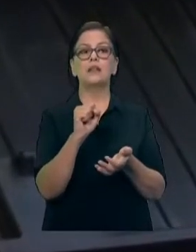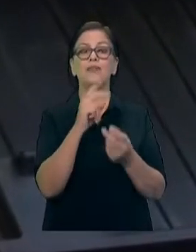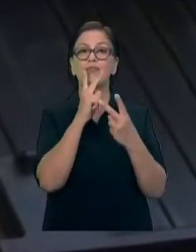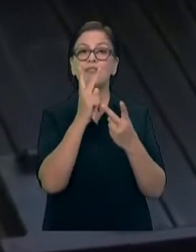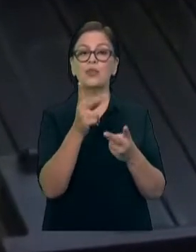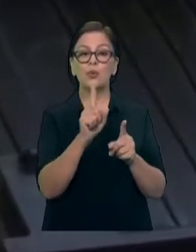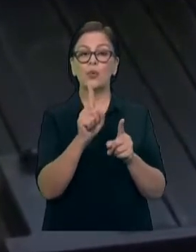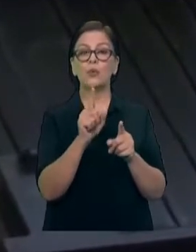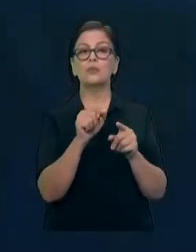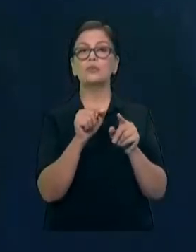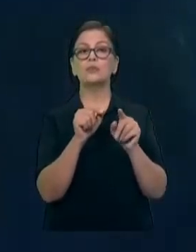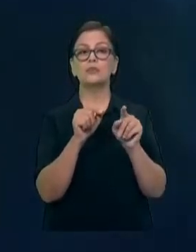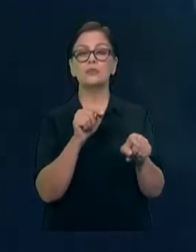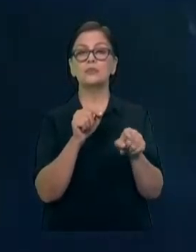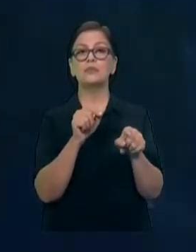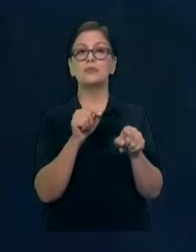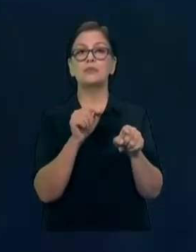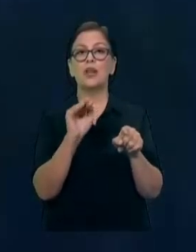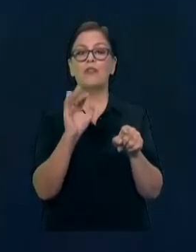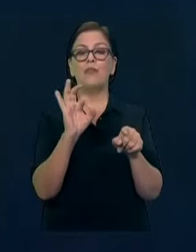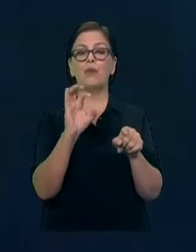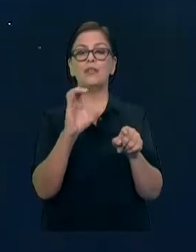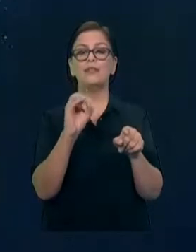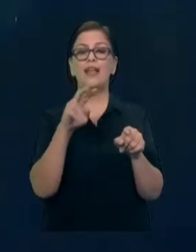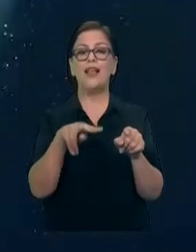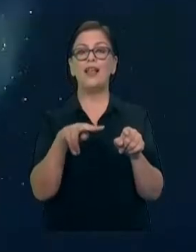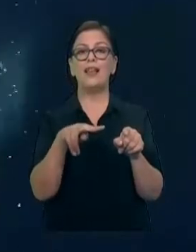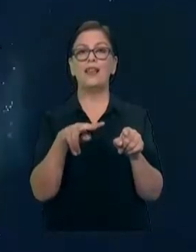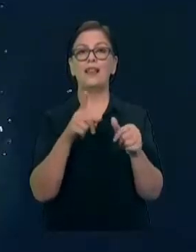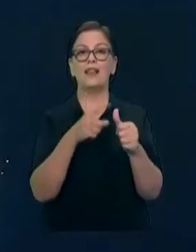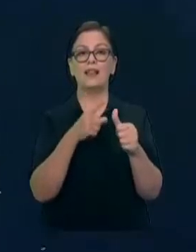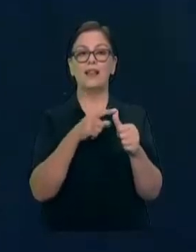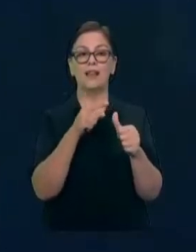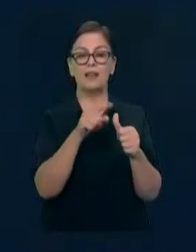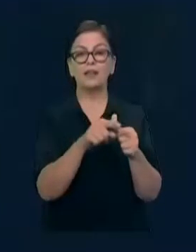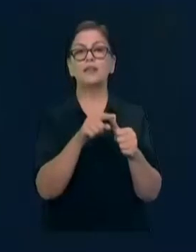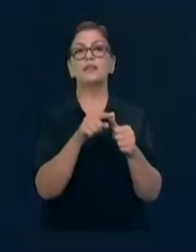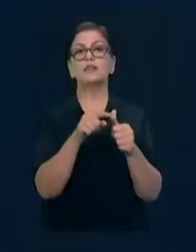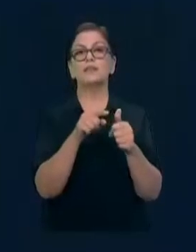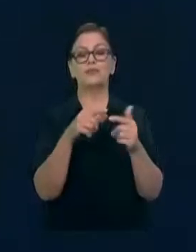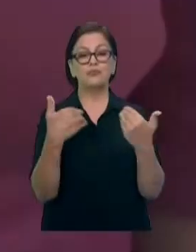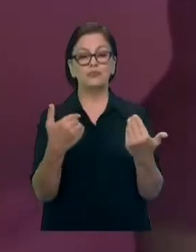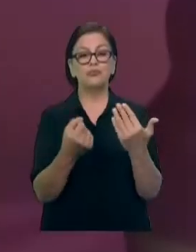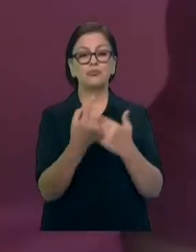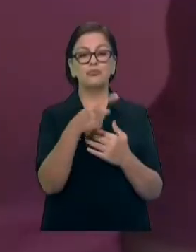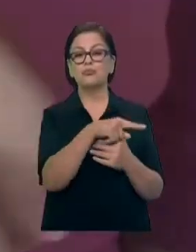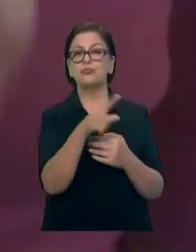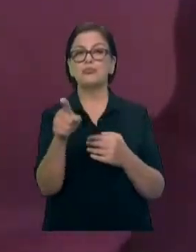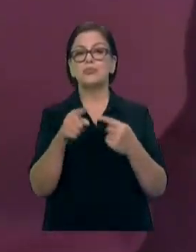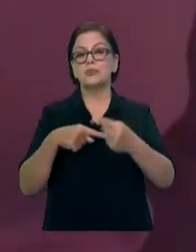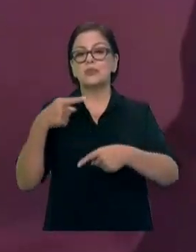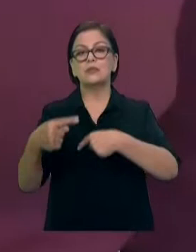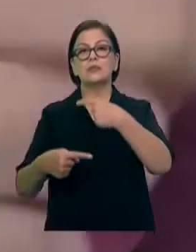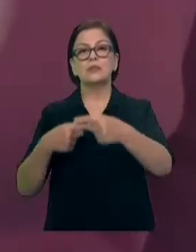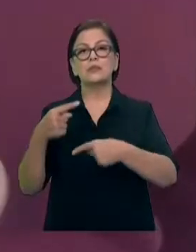qədimdir. Tədqiqatçılar fosili 2008-ci ildə tapsalar da, onun yeni növ canlı olduğu yalnız indi məlum olub. Komandanın